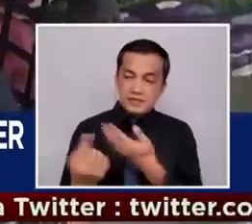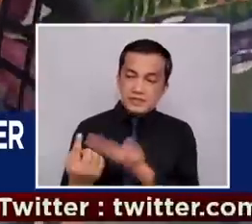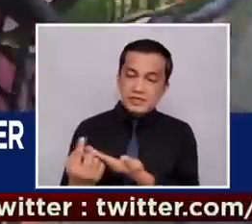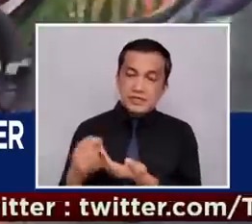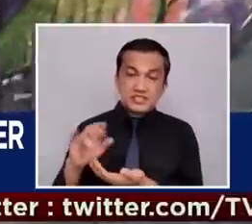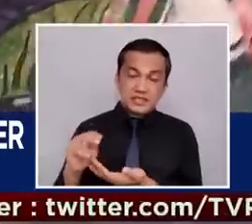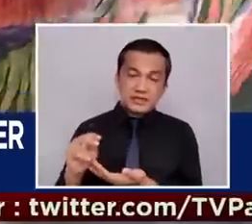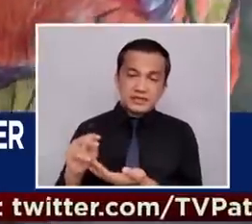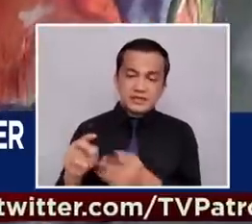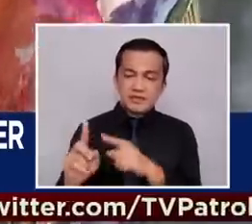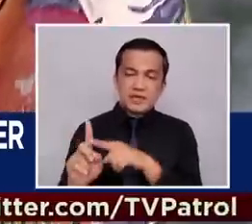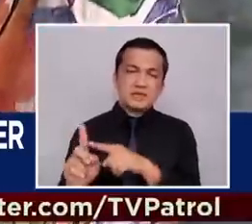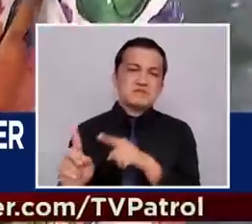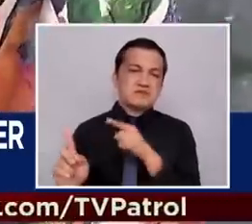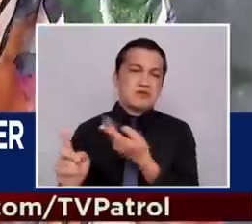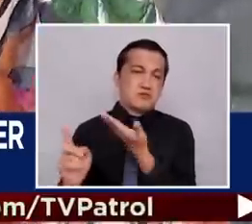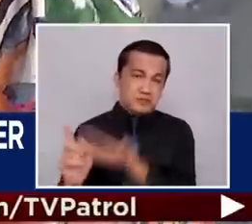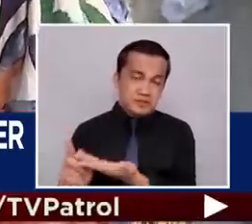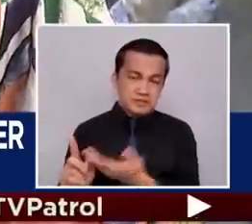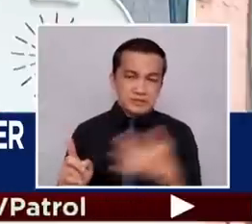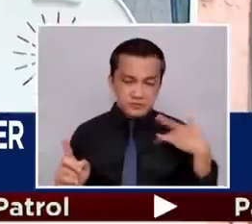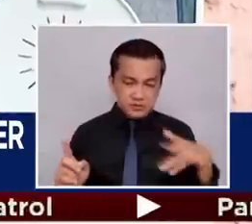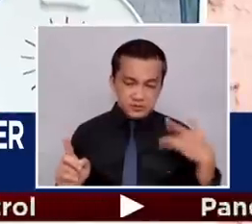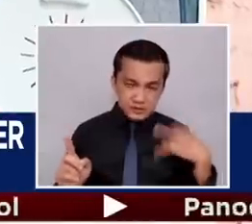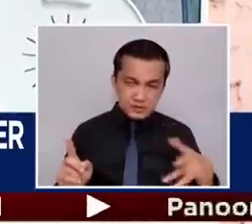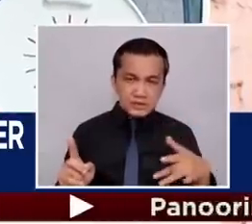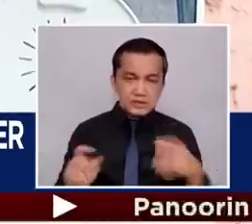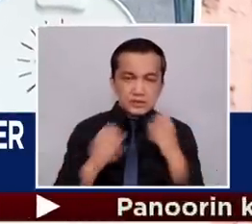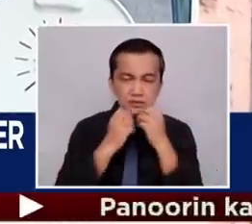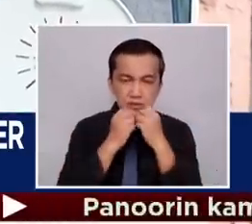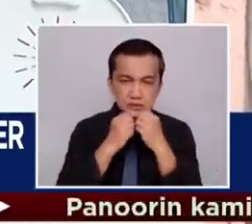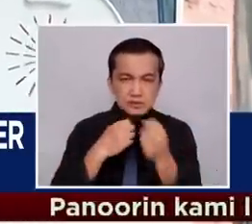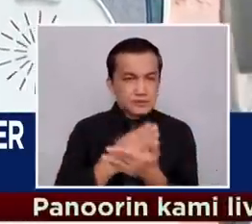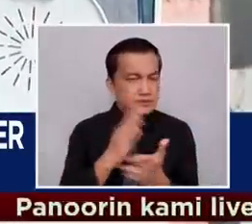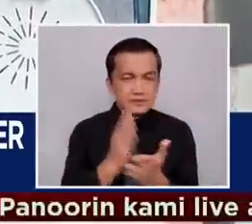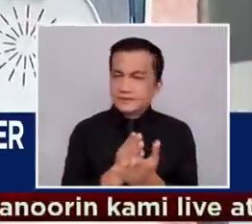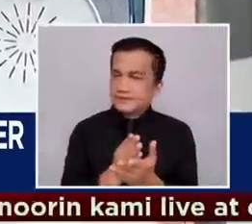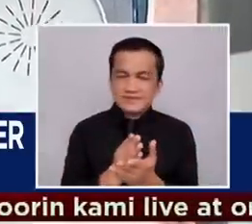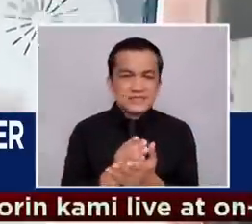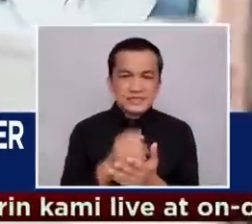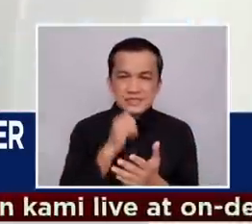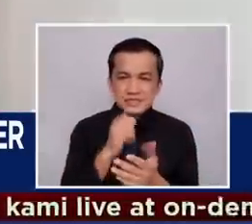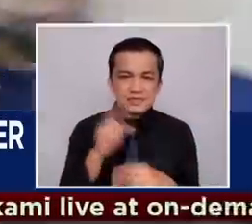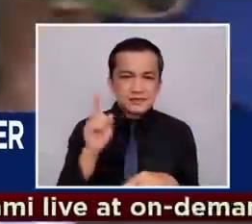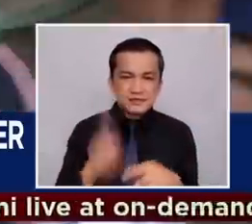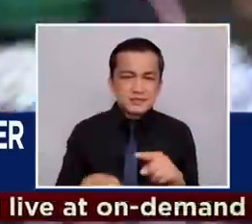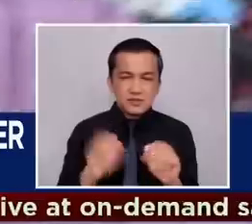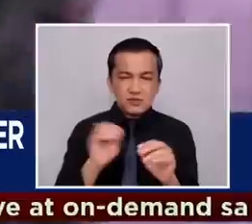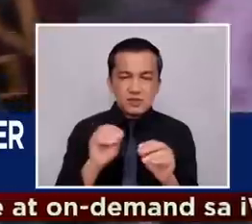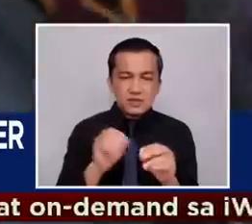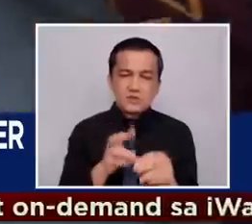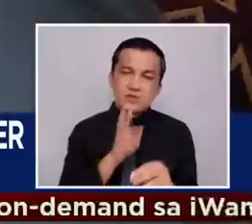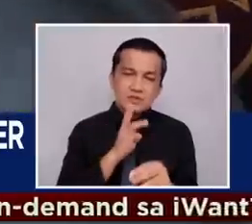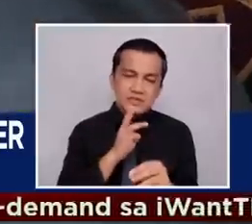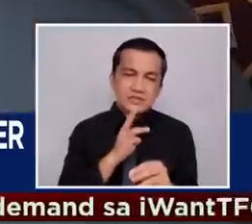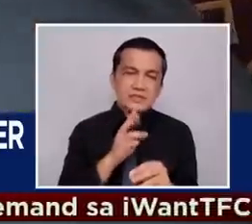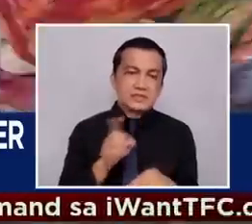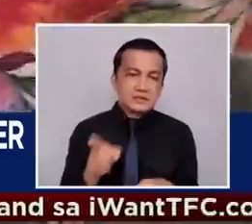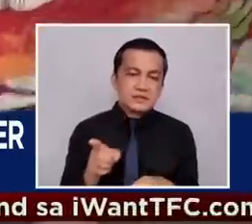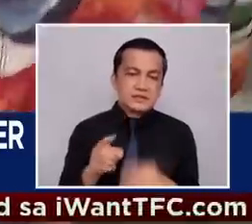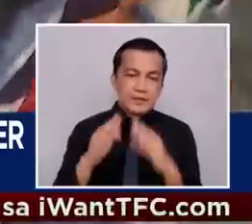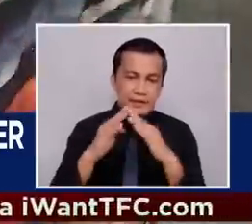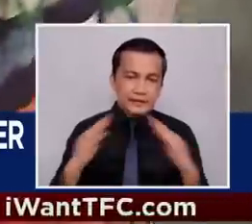hindi dumiskarte para mapagkasya ang budget dahil hindi naman uubrang walang supply ng tubig sa